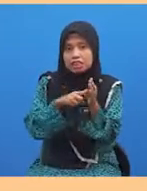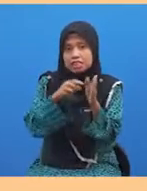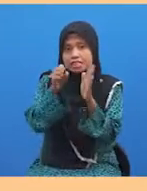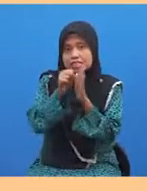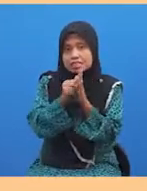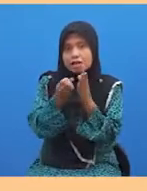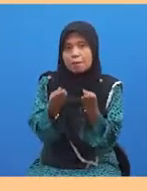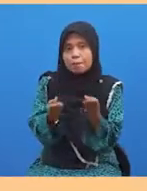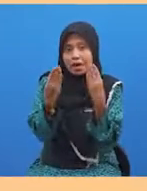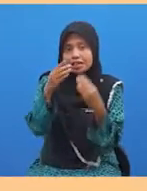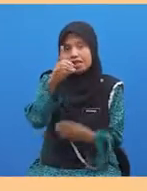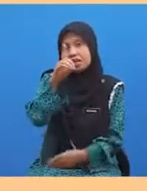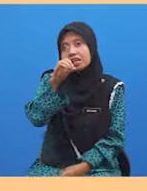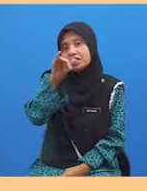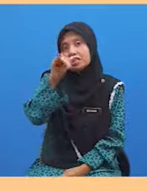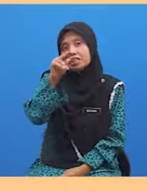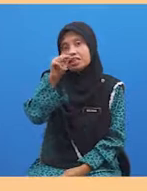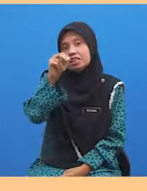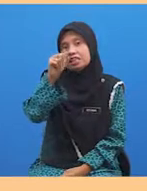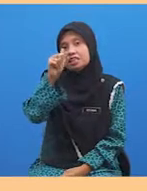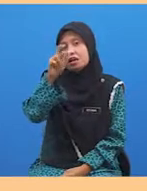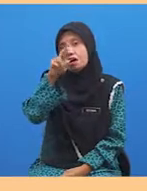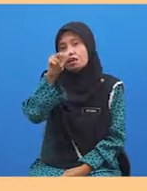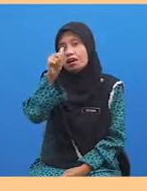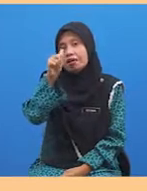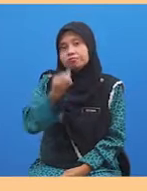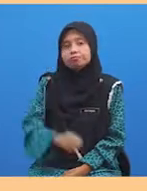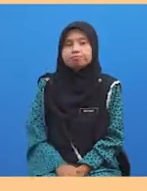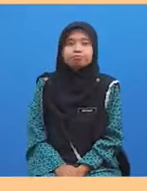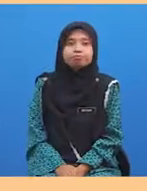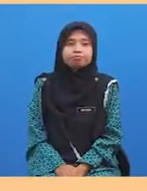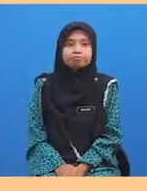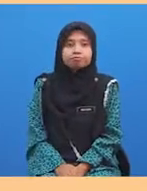Sebalik Dinara karya Dayang Nur.